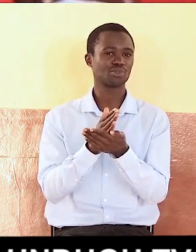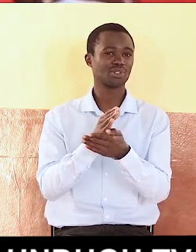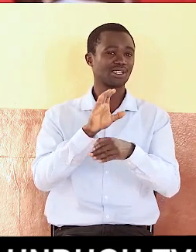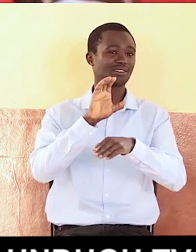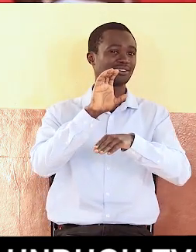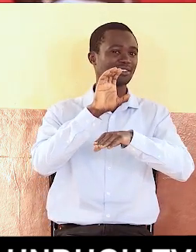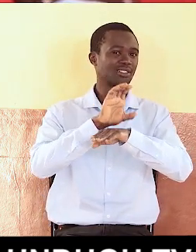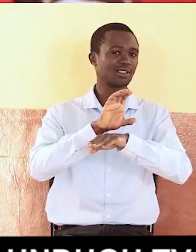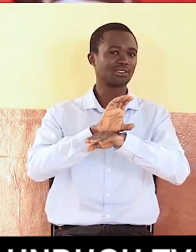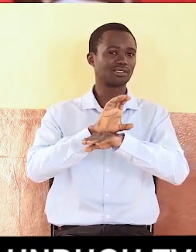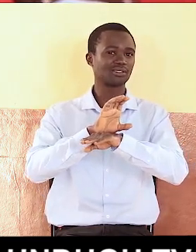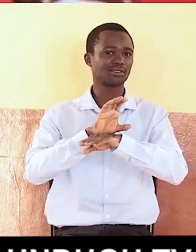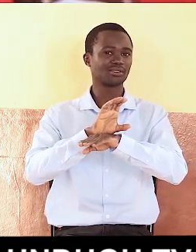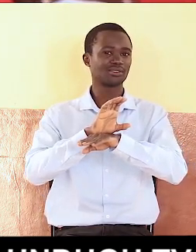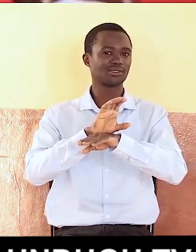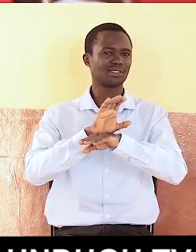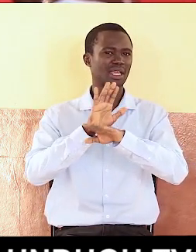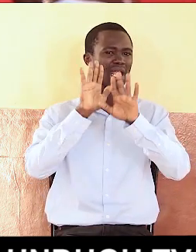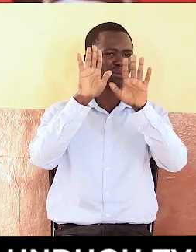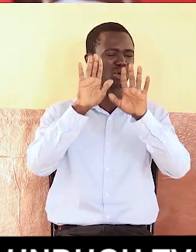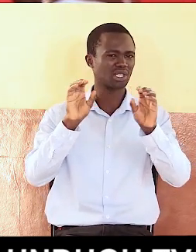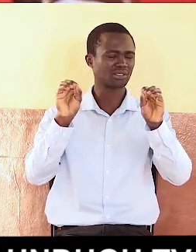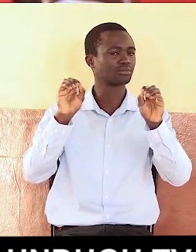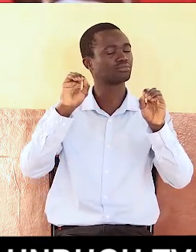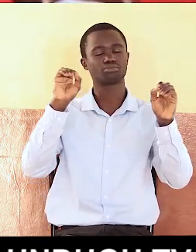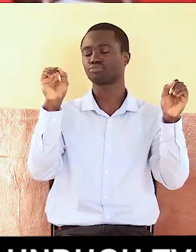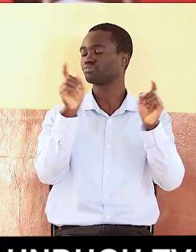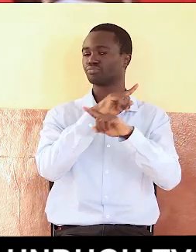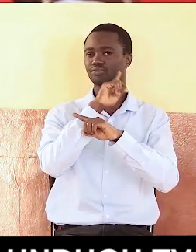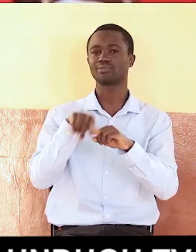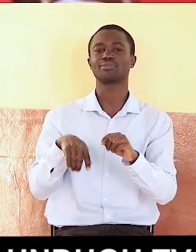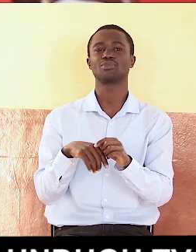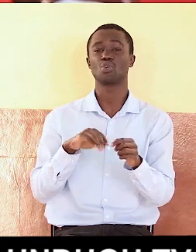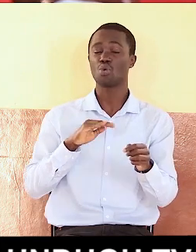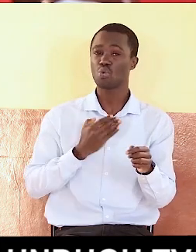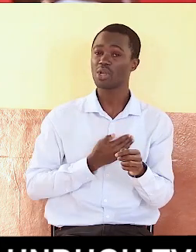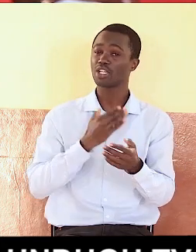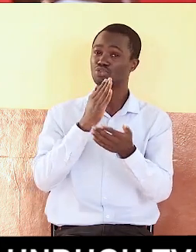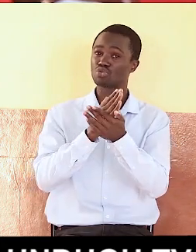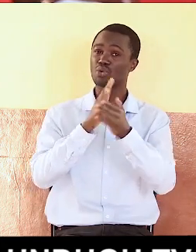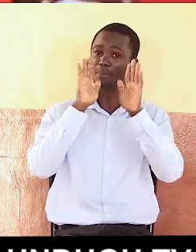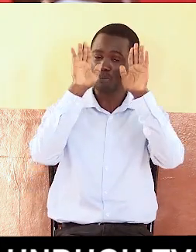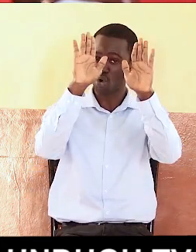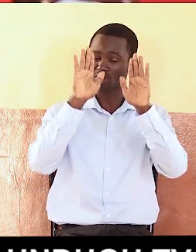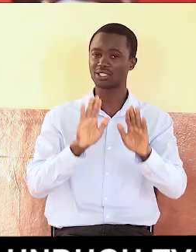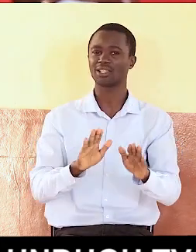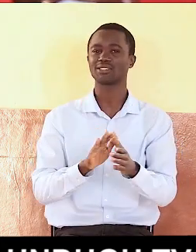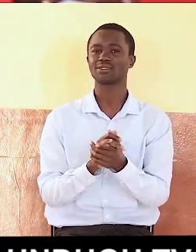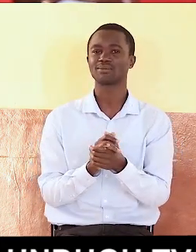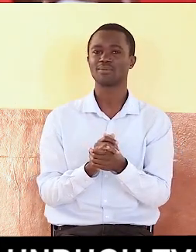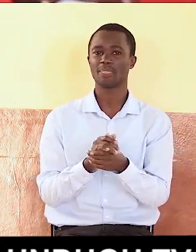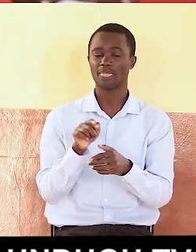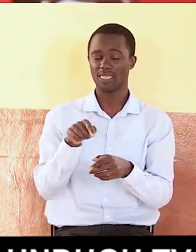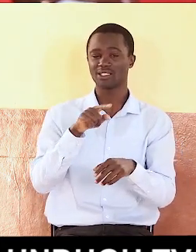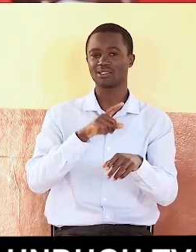is irrelevant. We are very relevant wakati